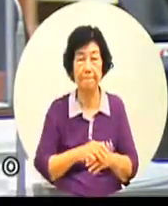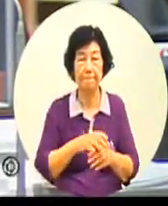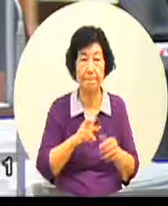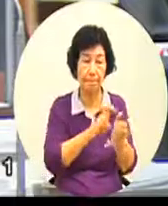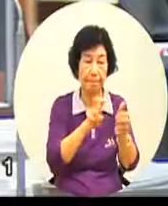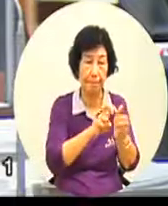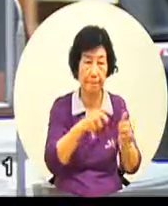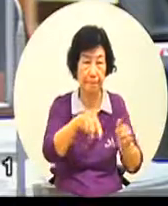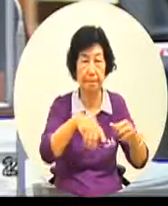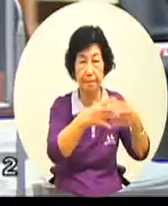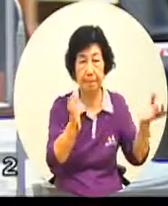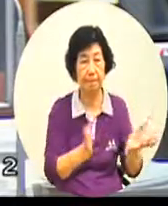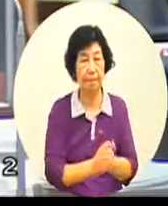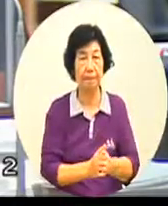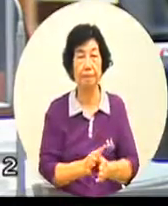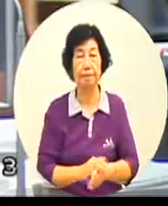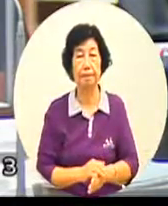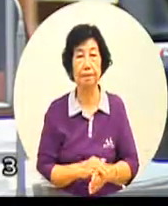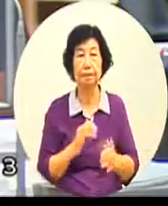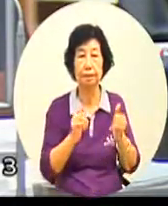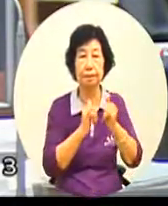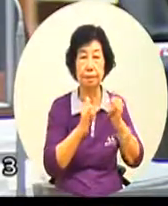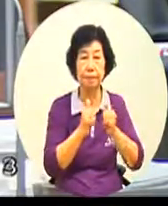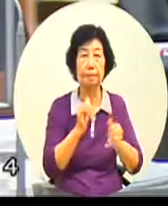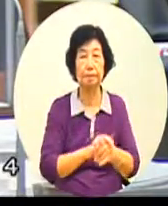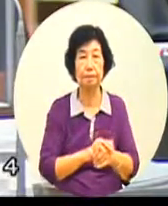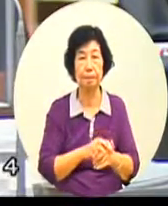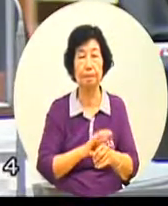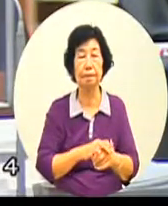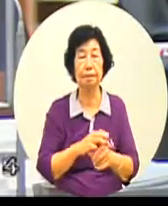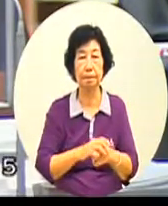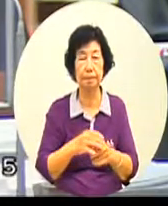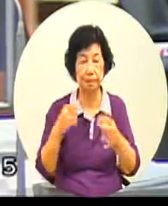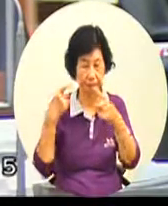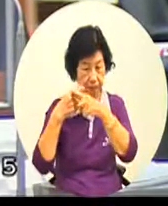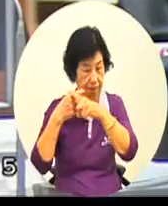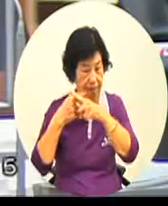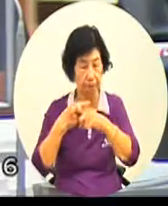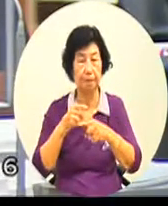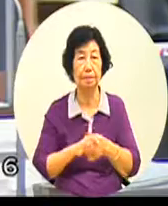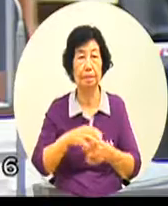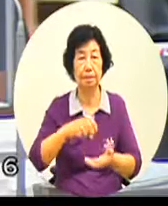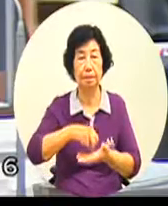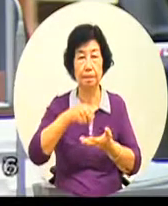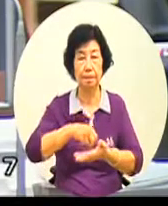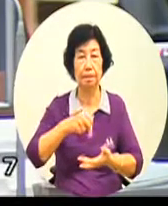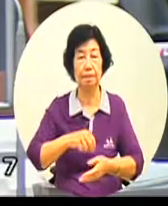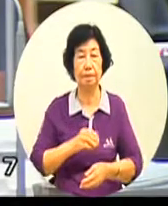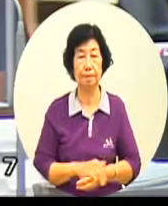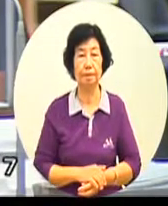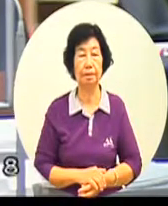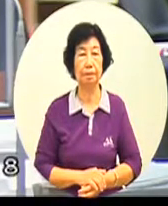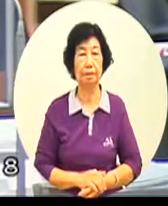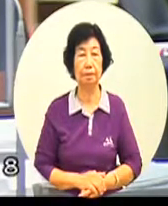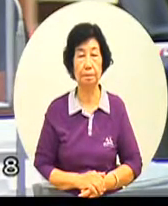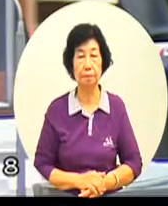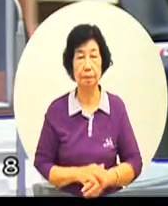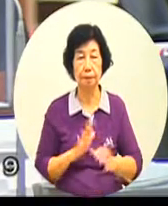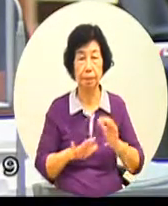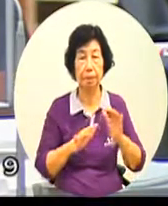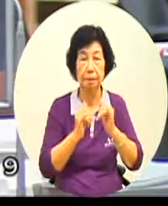哈，来跟我们社会局做一番的探讨哈，跟建议这样子哈。我们社会福利的好坏